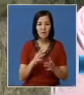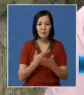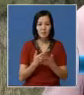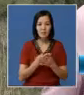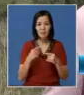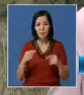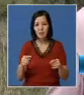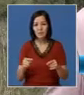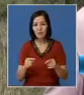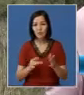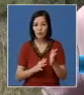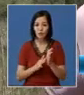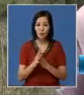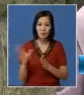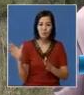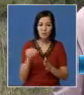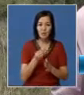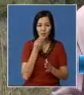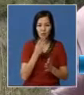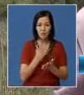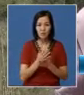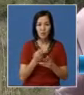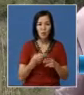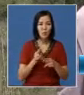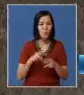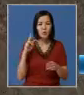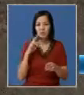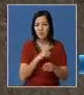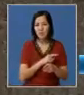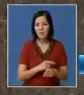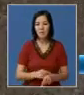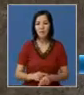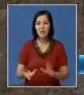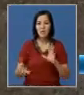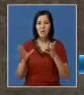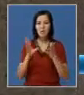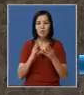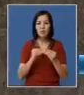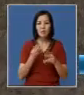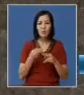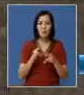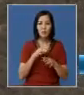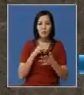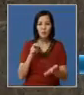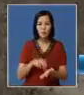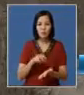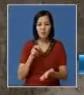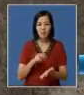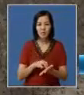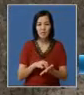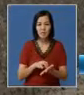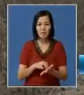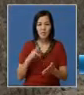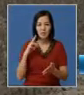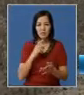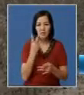басқа дақылдардың бәрін жібереді. Олар өте зиянды. Жалпы өңірімізде кең тараған үйірлі шегіртке тектес зиянкестің